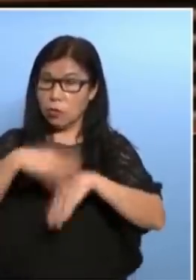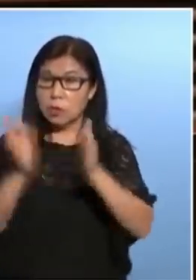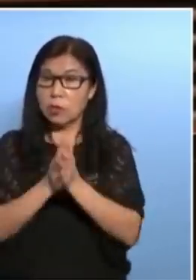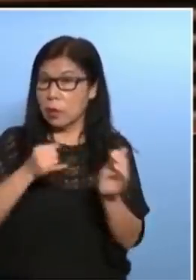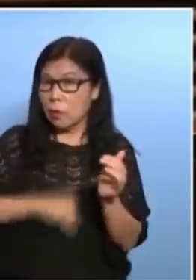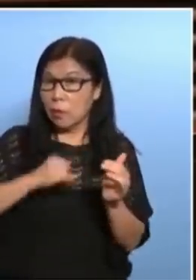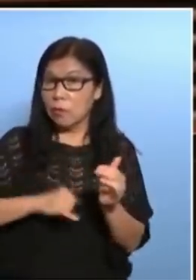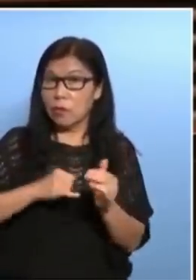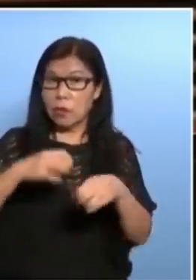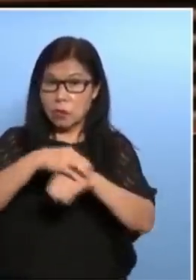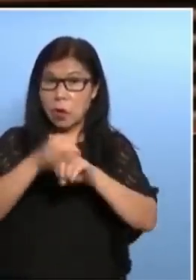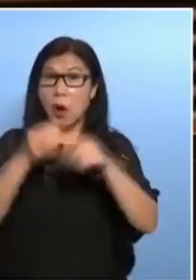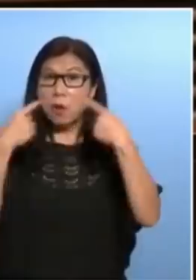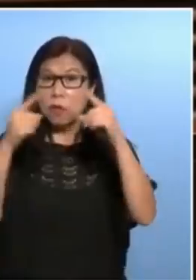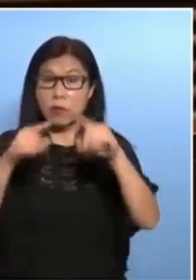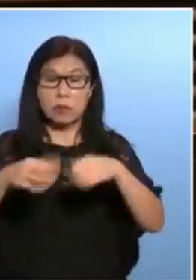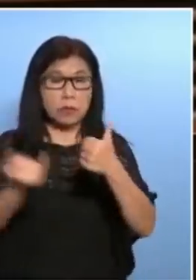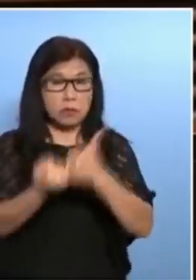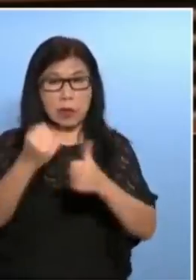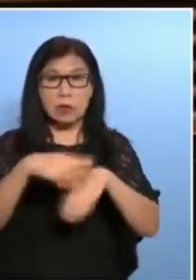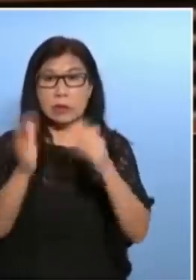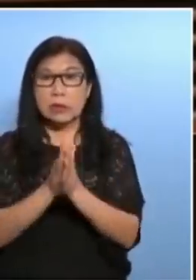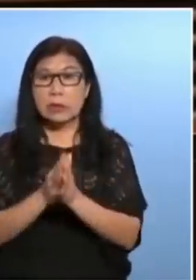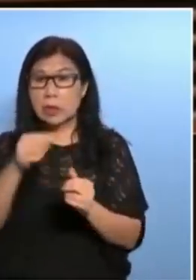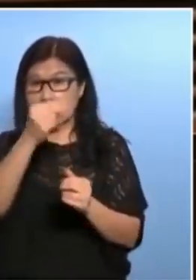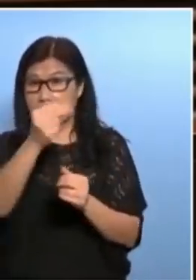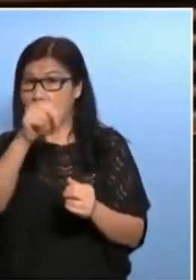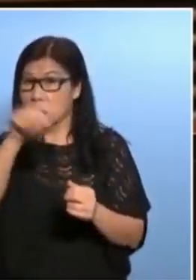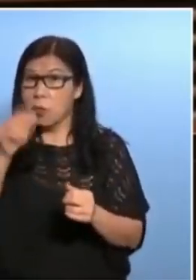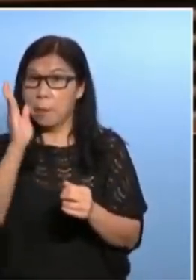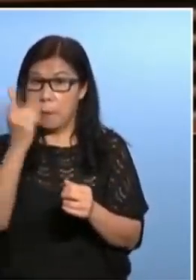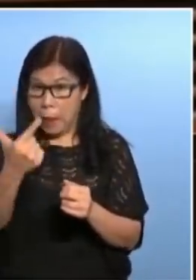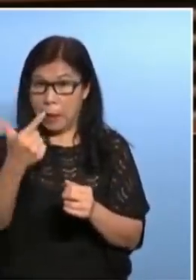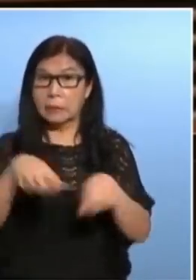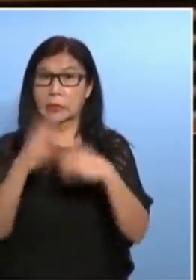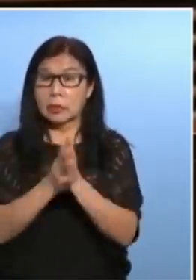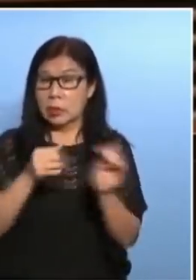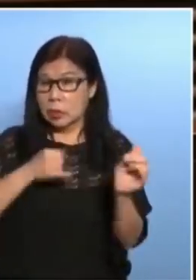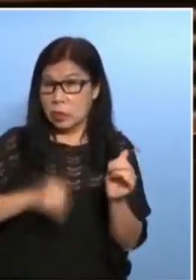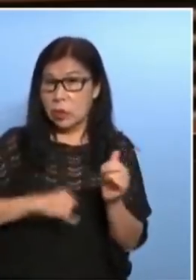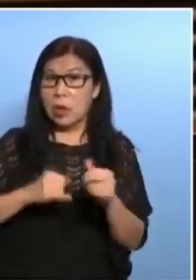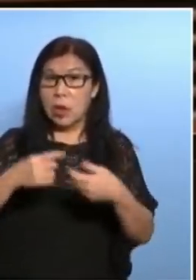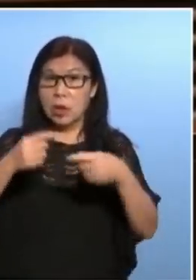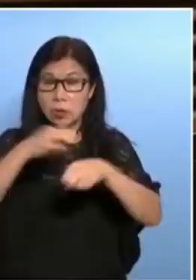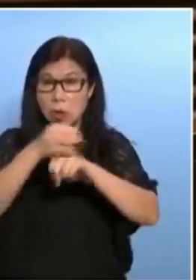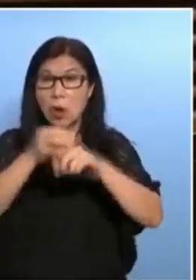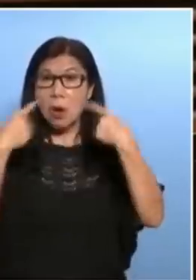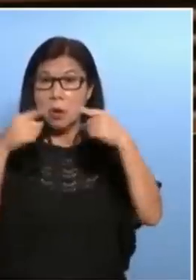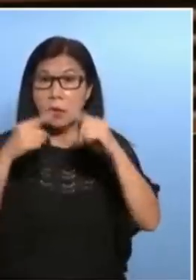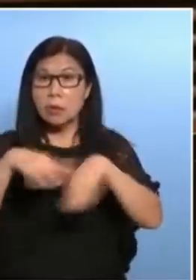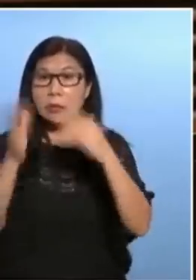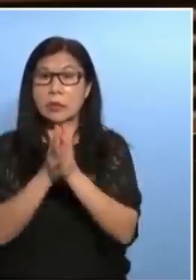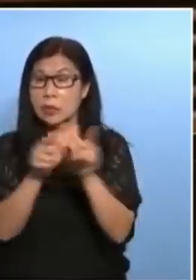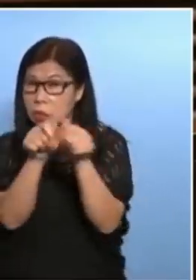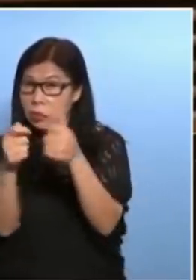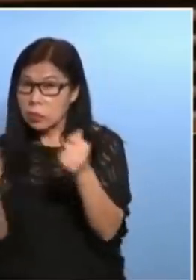歌，即屬犯罪。而第7(8) 條就解釋的，侮辱就國歌而言，指損害